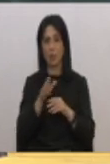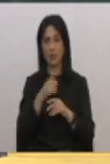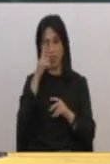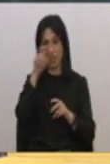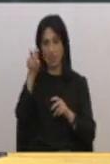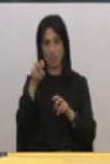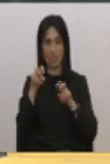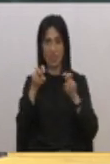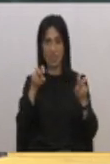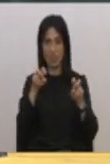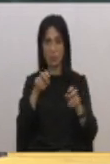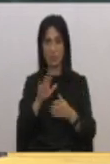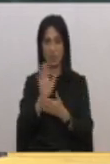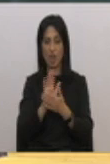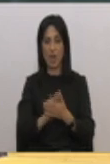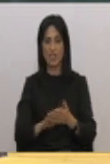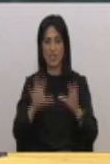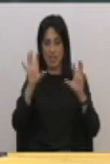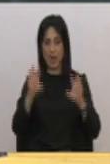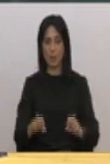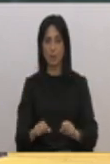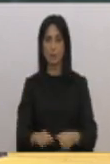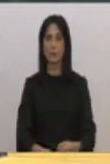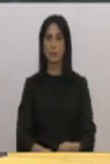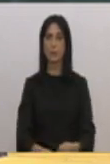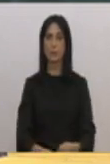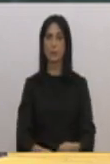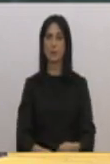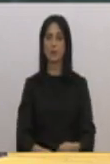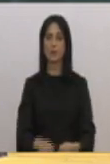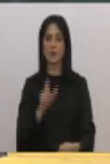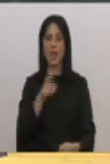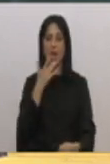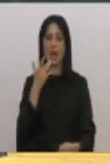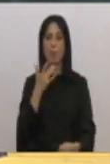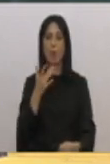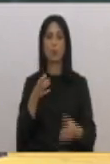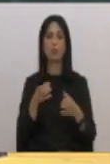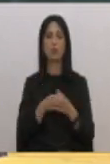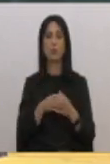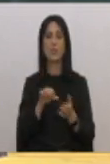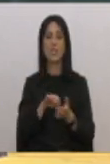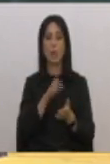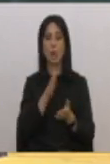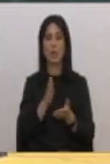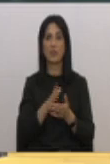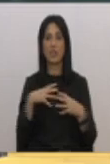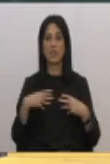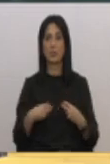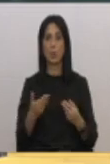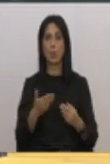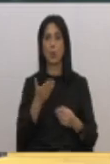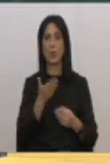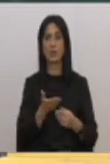ნიშნებით, ჩარეცხილებად და ასე შემდგომ. ასე რომ და ხართ ის პოლიტიკური ჯგუფის ის წარმომადგენლები სამწუხაროდ,